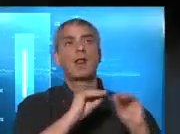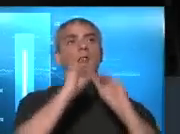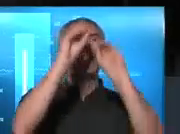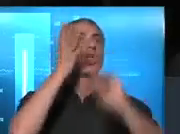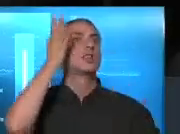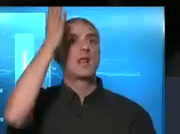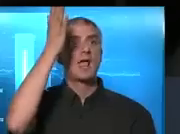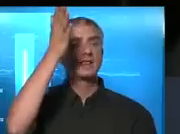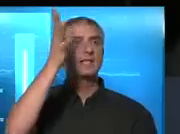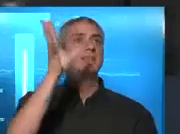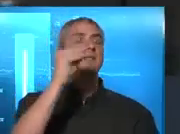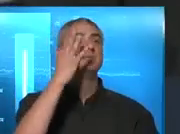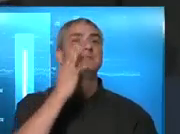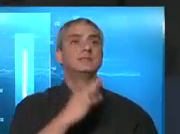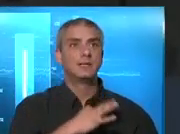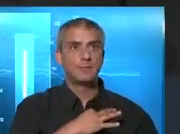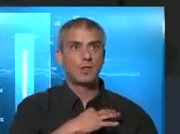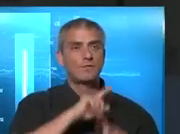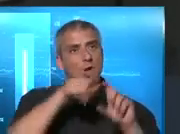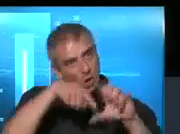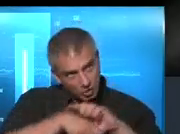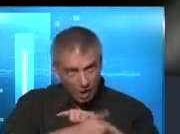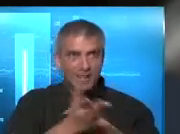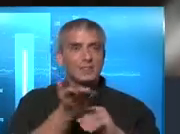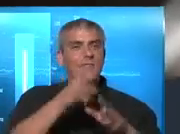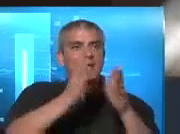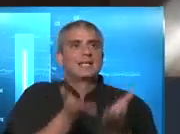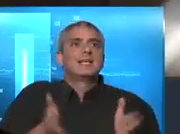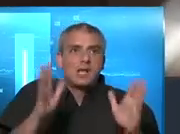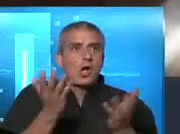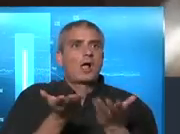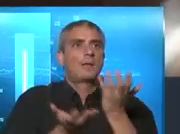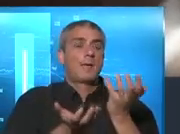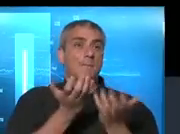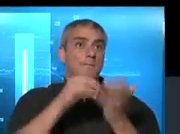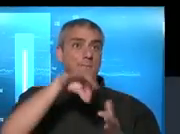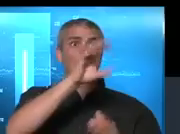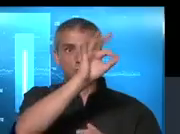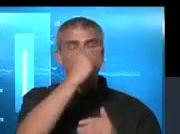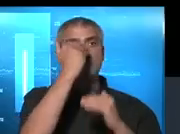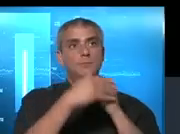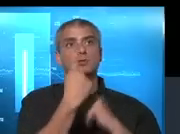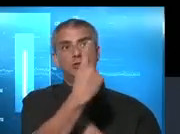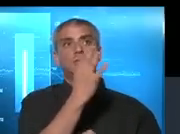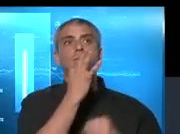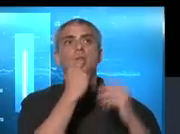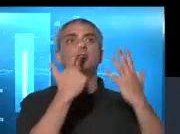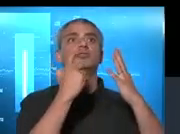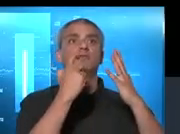העתיד באמצעות, שימו לב, חור תולעת שנפער מתחת לכיור במטבח. ובסופו פגש את עצמו בגיל